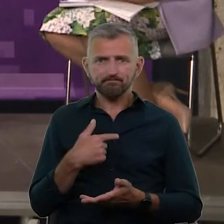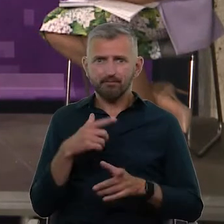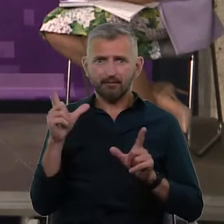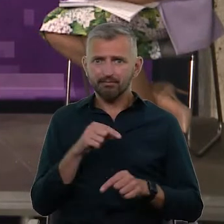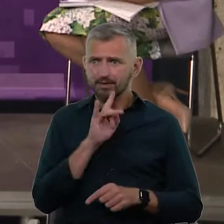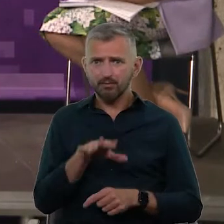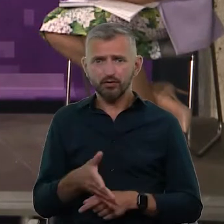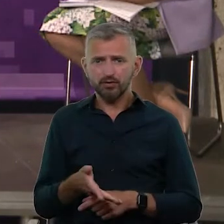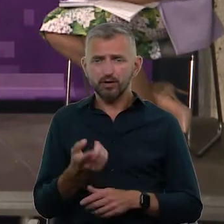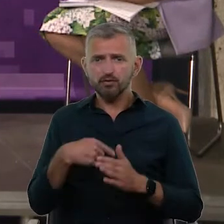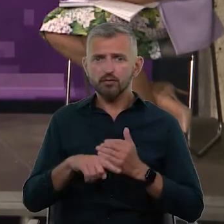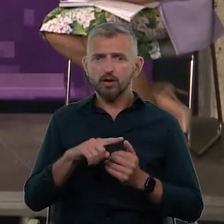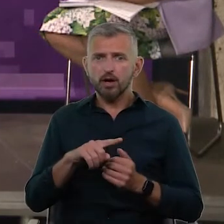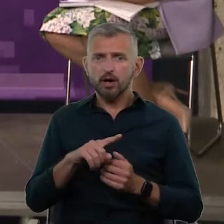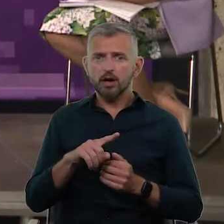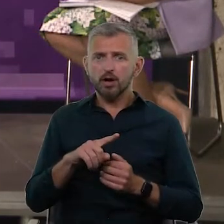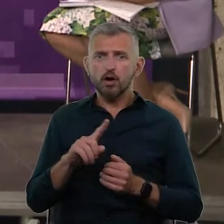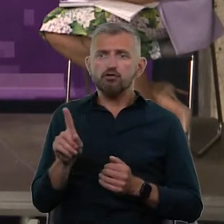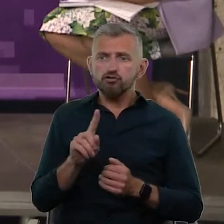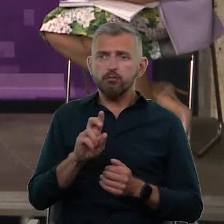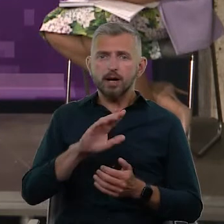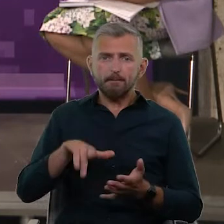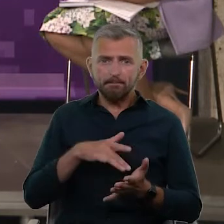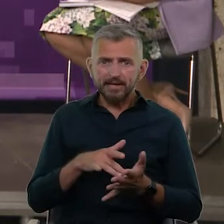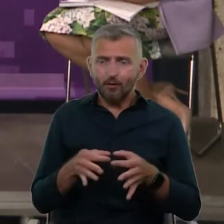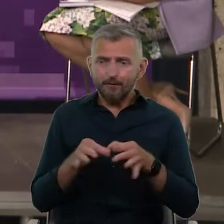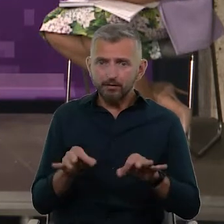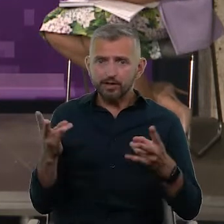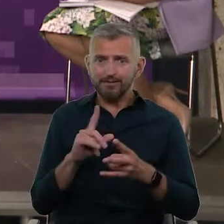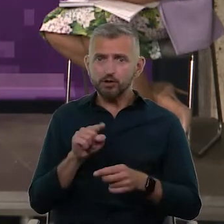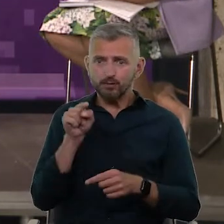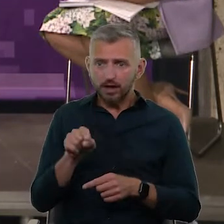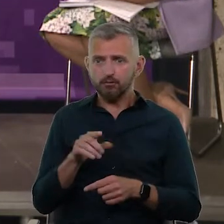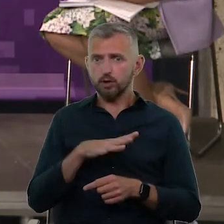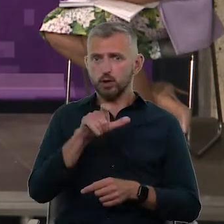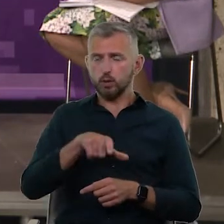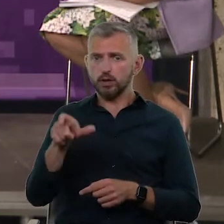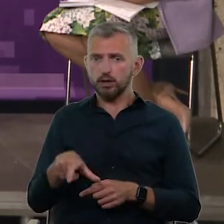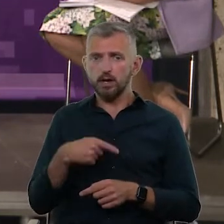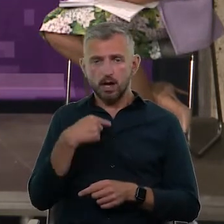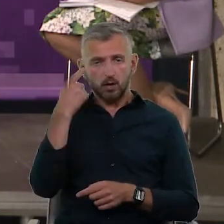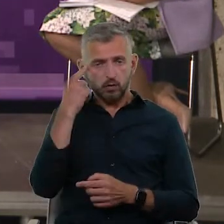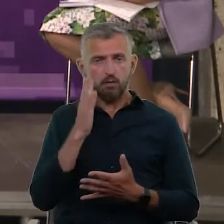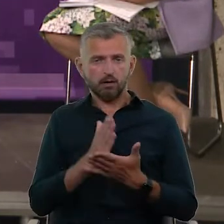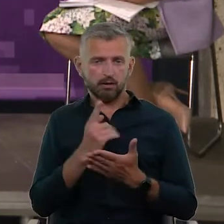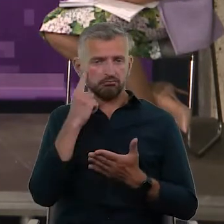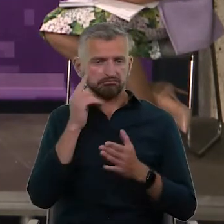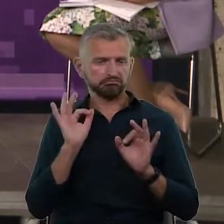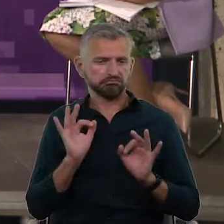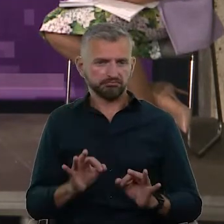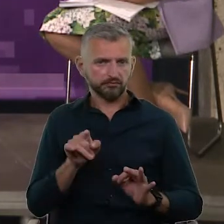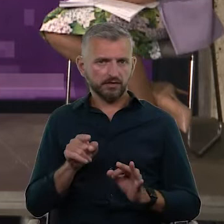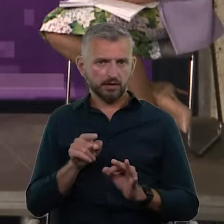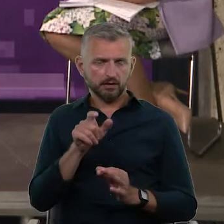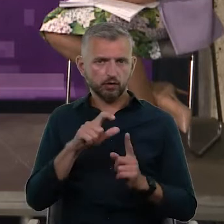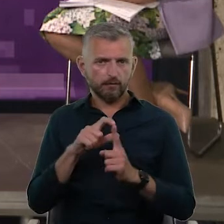поїду, тому що місто визволили, треба так, щоб знаходились люди. І я думаю, що є сенс у цих словах, і,